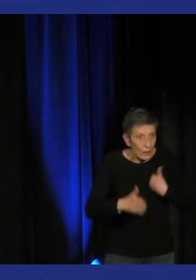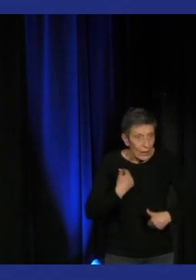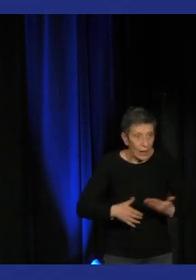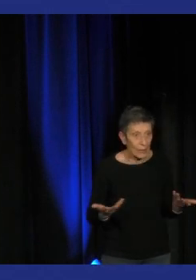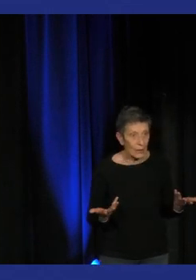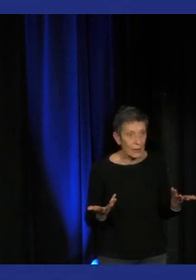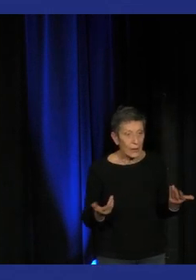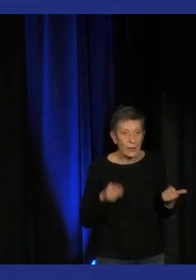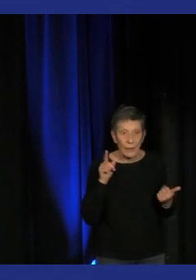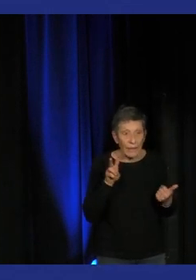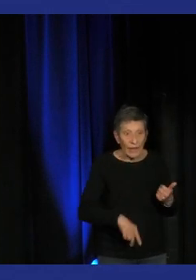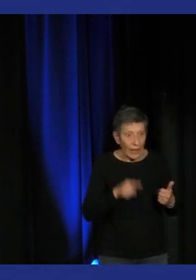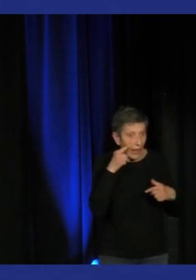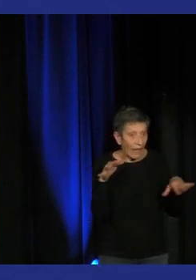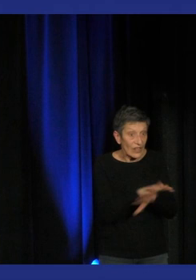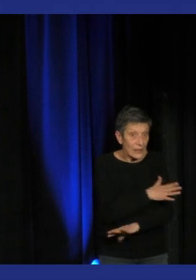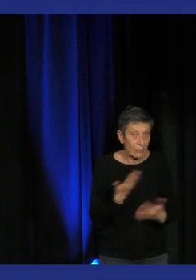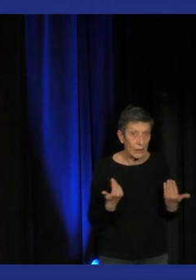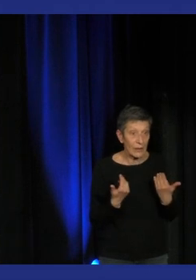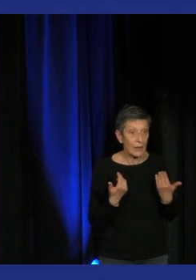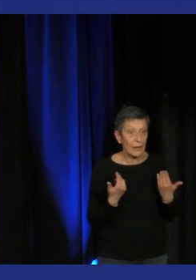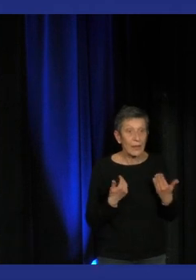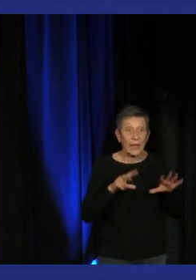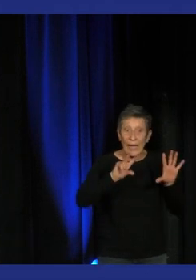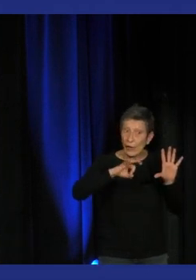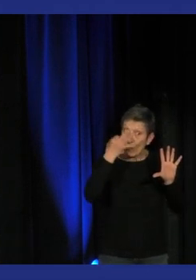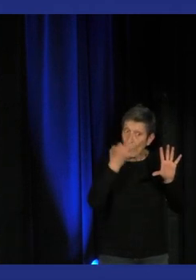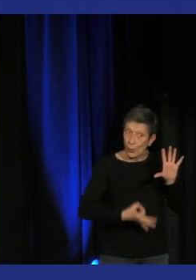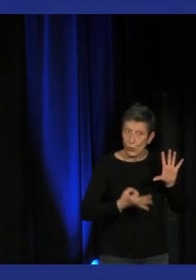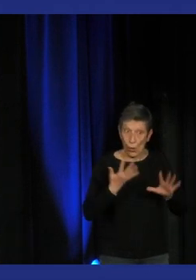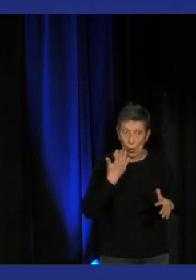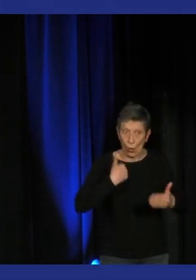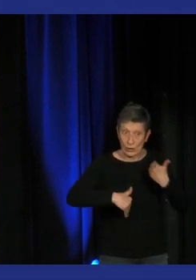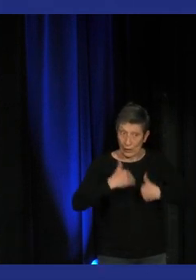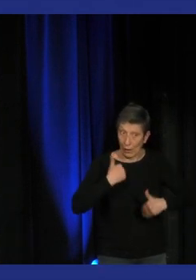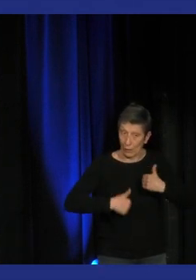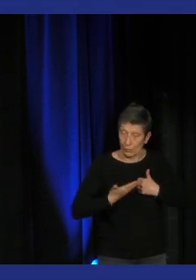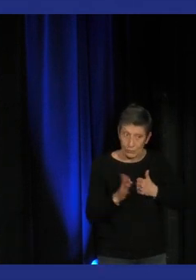est totalement invisible. 80% des handicaps sont des handicaps invisibles.